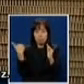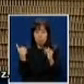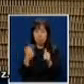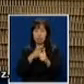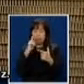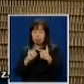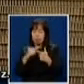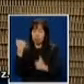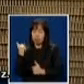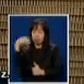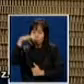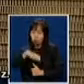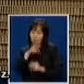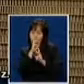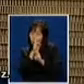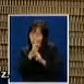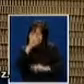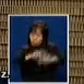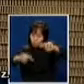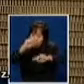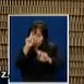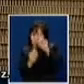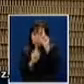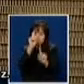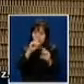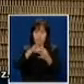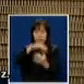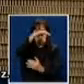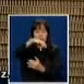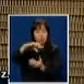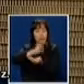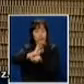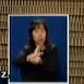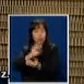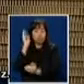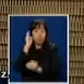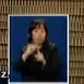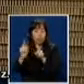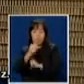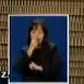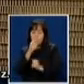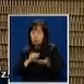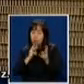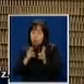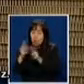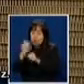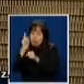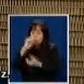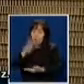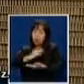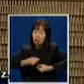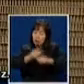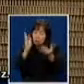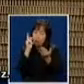มาติดตามเฝ้าระวังประเมินเรื่องของพื้นที่สื่อนะครับเช่นว่าการนำเสนอข่าวนั้นเนี่ยให้พื้นที่ยังเป็นธรรมหรือไม่